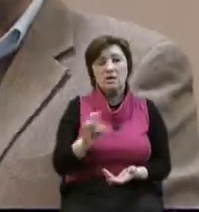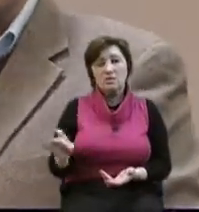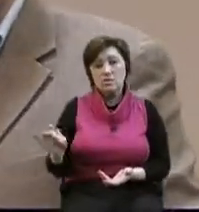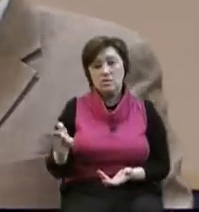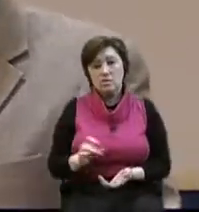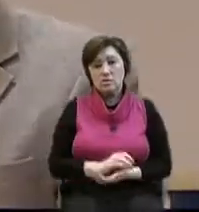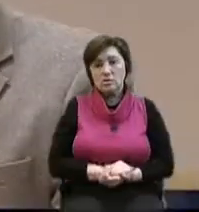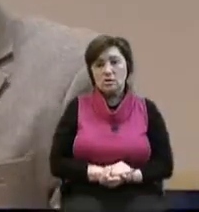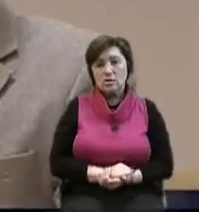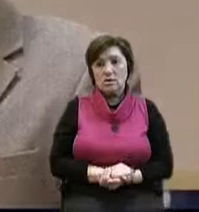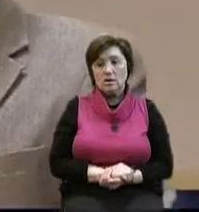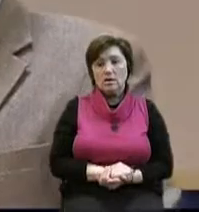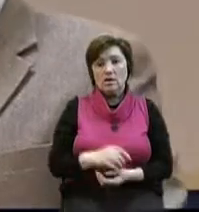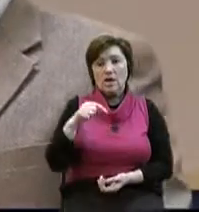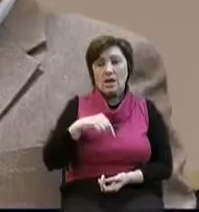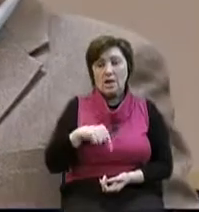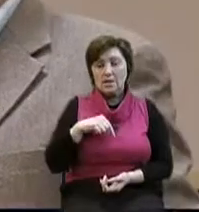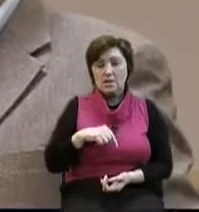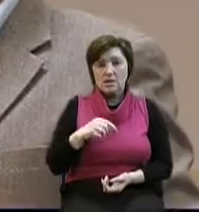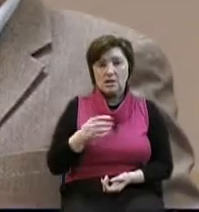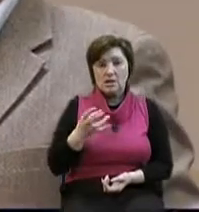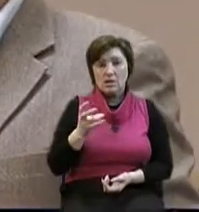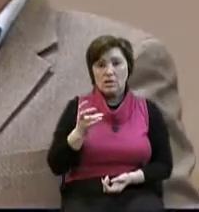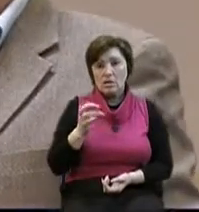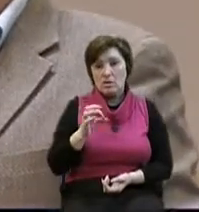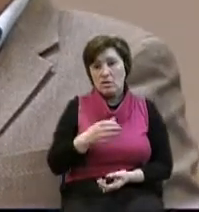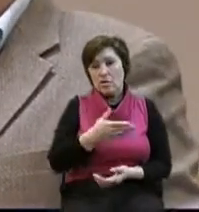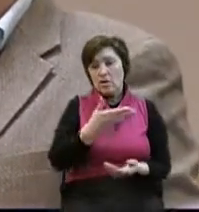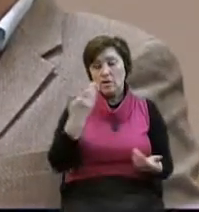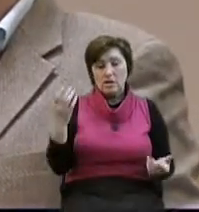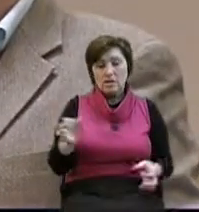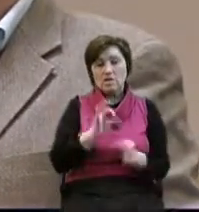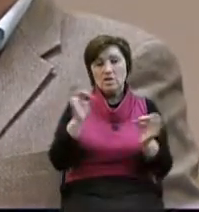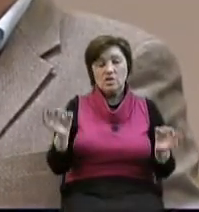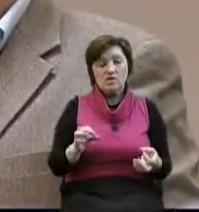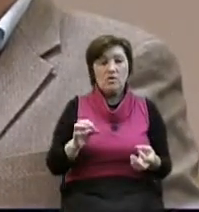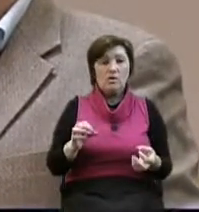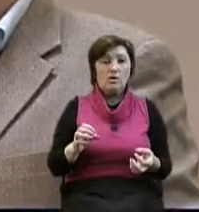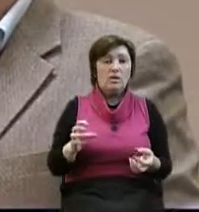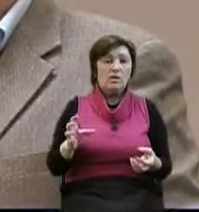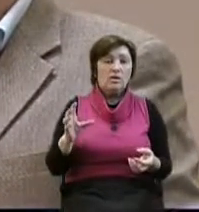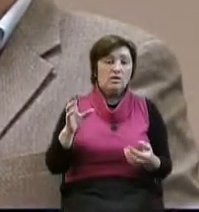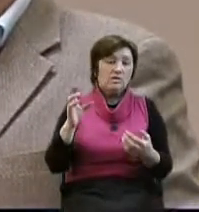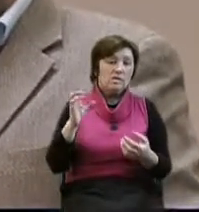характер, но по сути своей не имеют ничего общего с Священным Писанием.